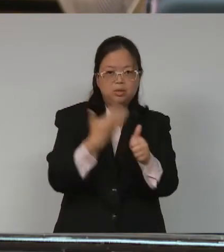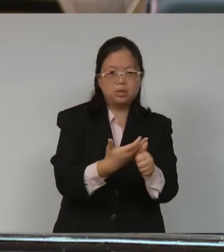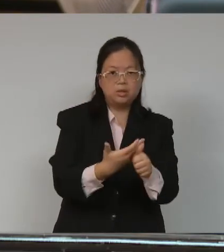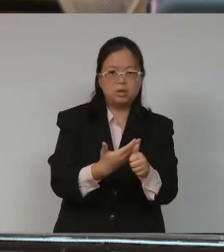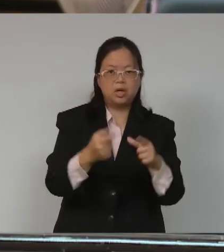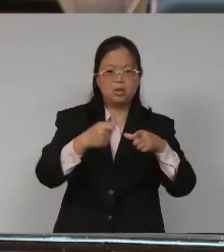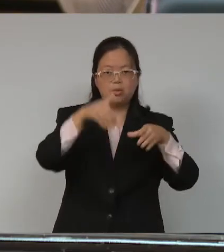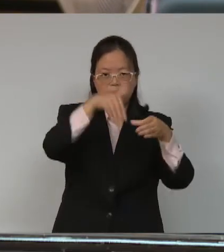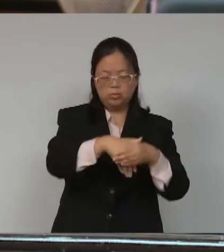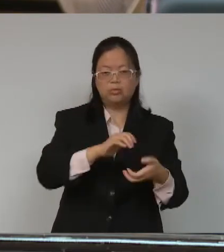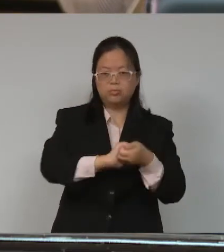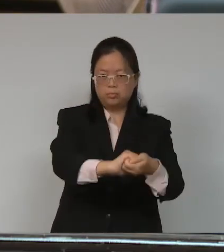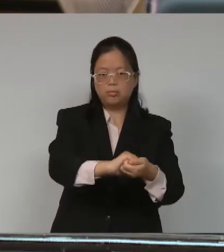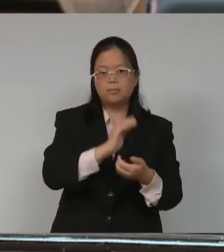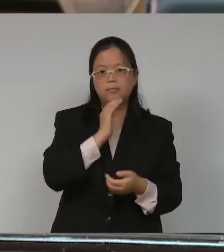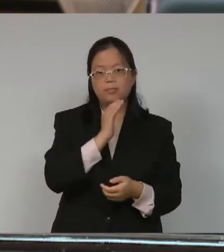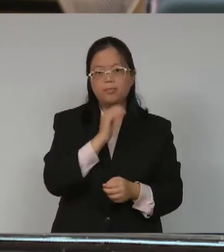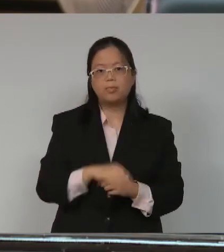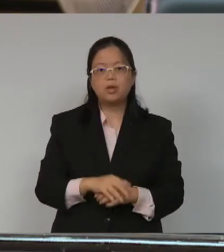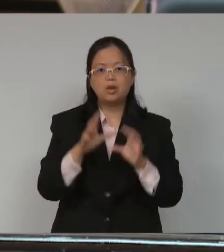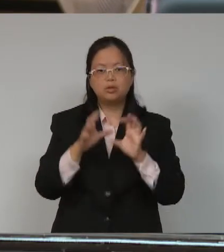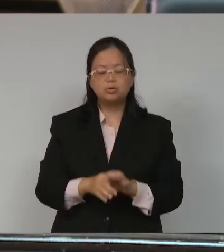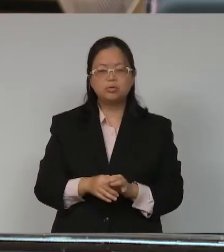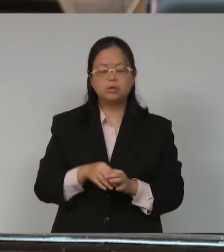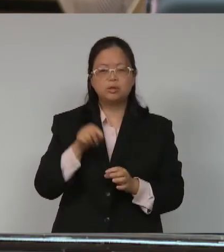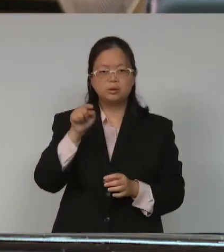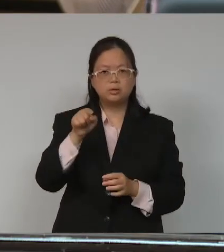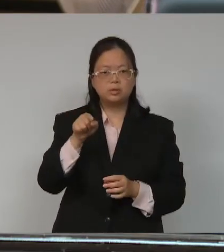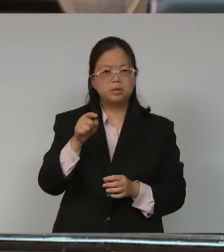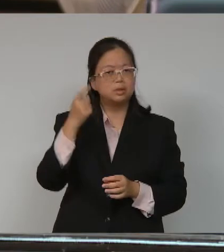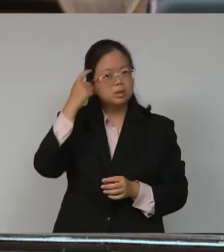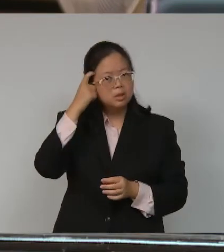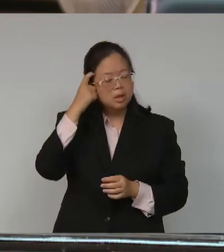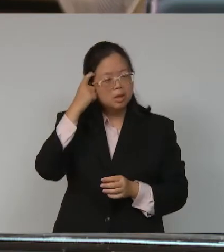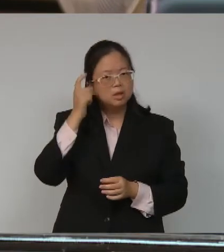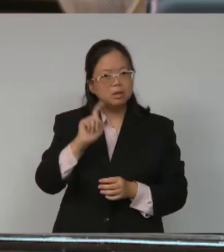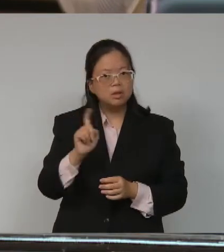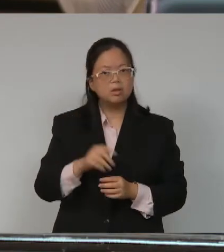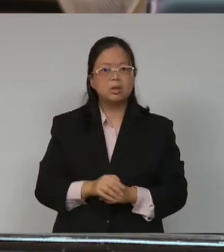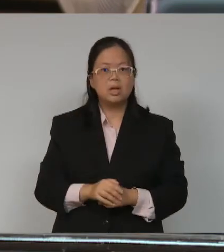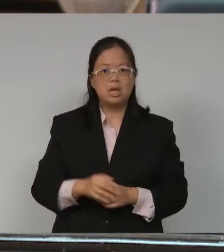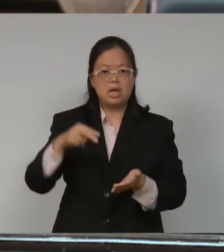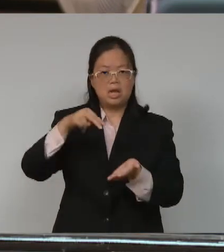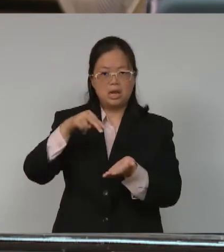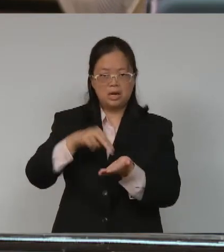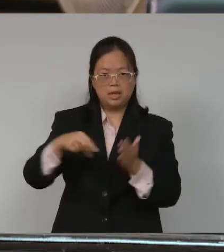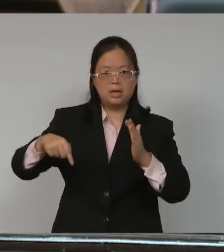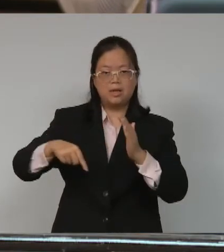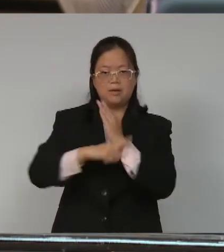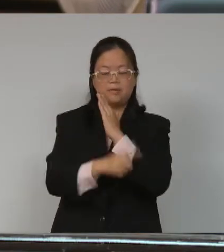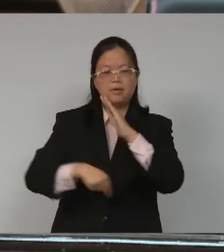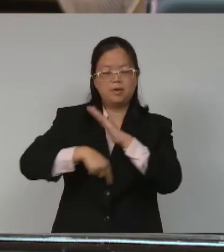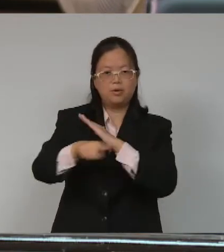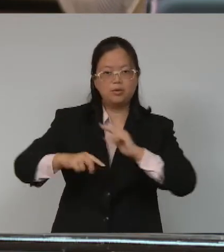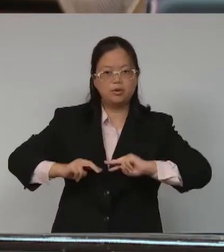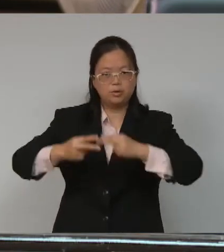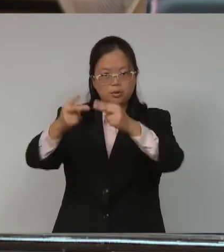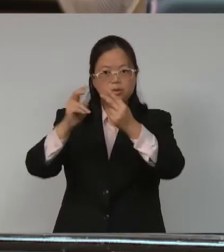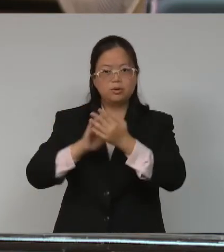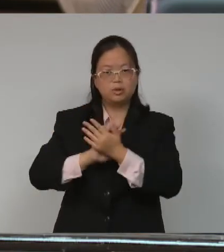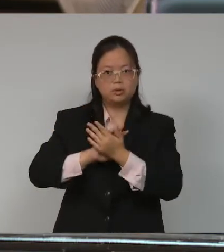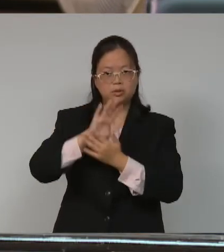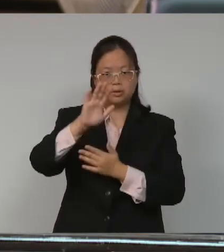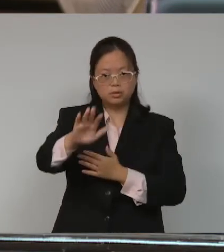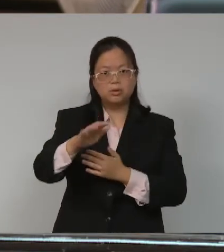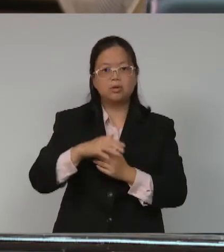项来看呢，就是立法院呢它经过了修宪的一个程序呢，所提出的修宪的这样